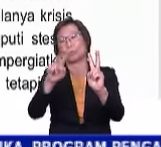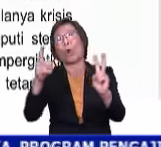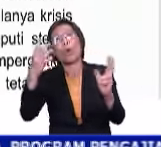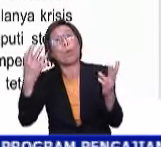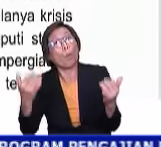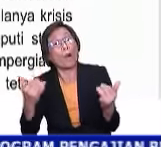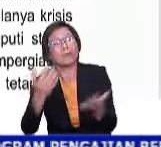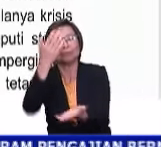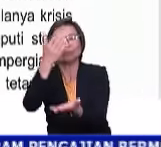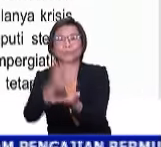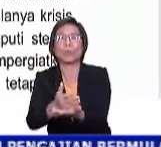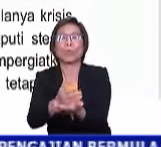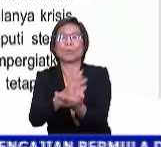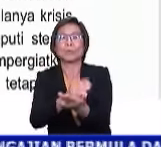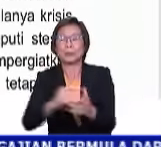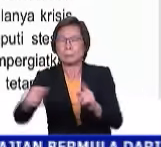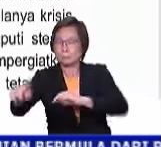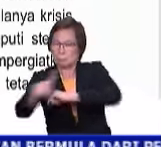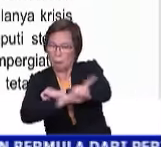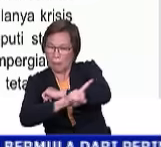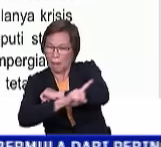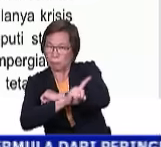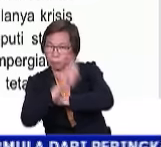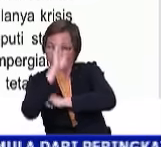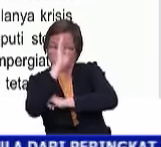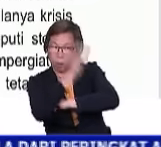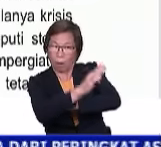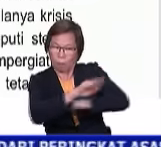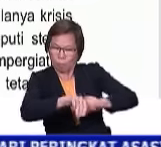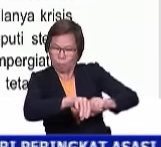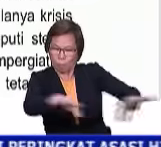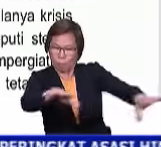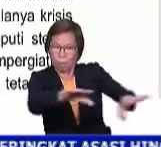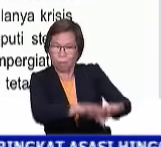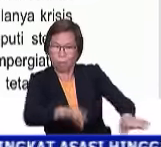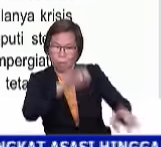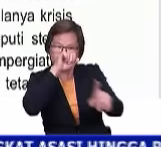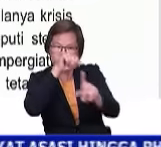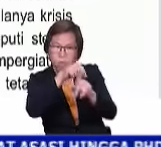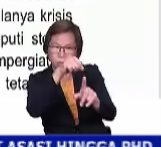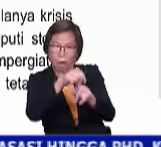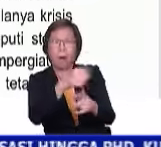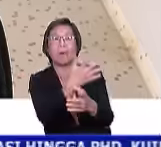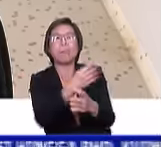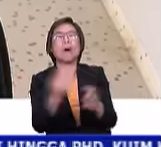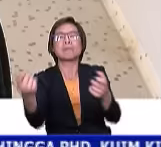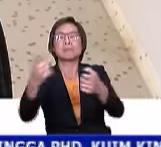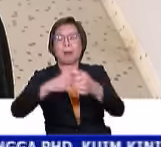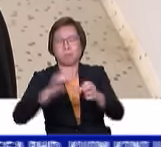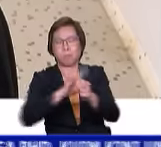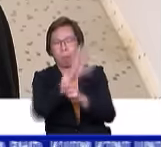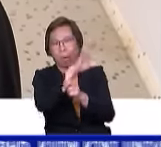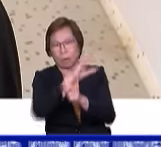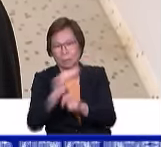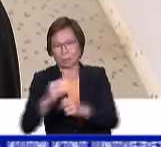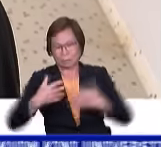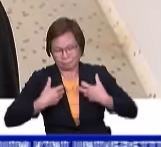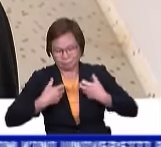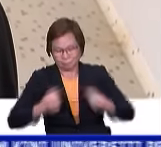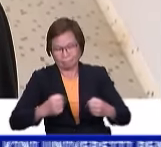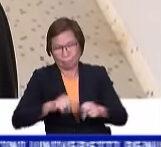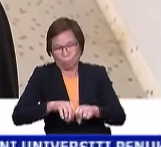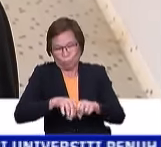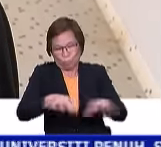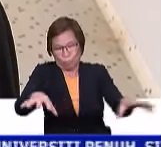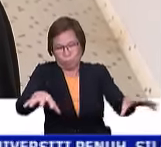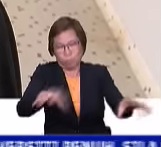bagi mencegah dan mengambil tindakan terhadap penyebaran berita palsu berkaitan COVID-19 dan kesihatan.